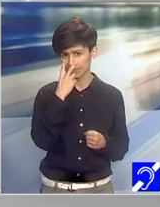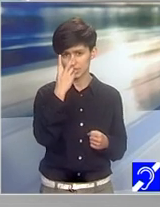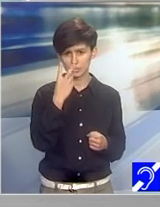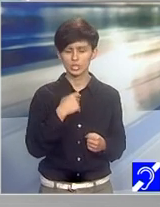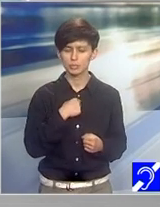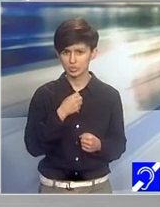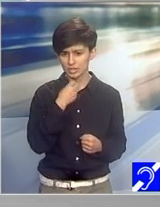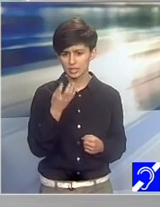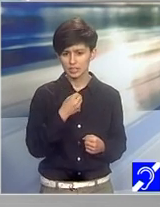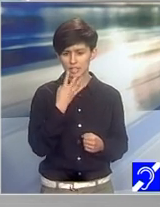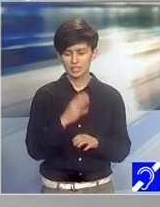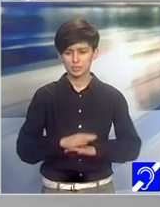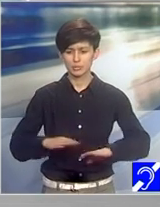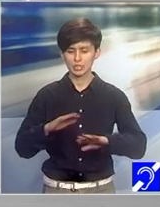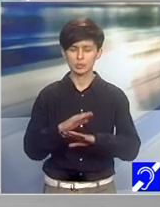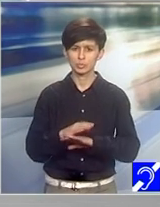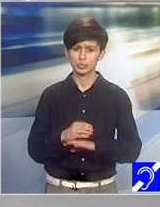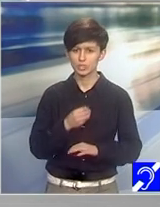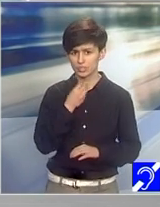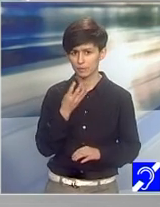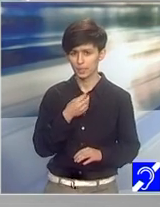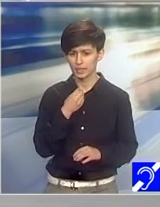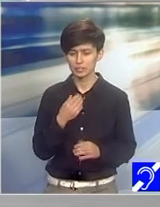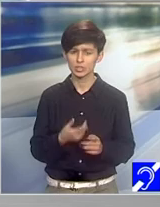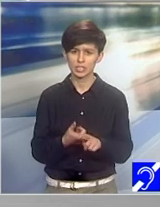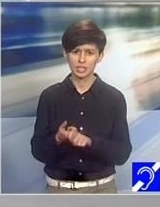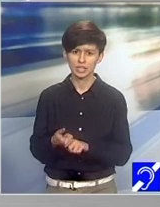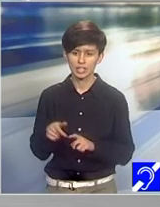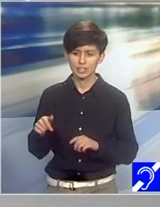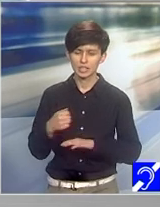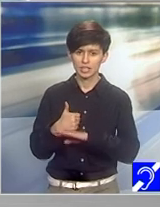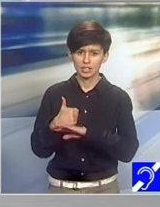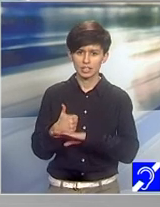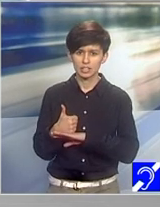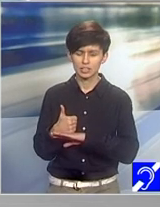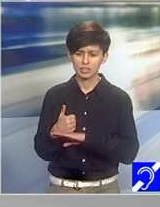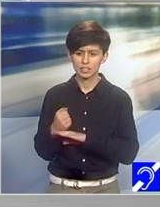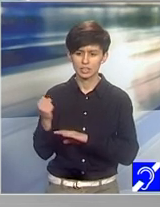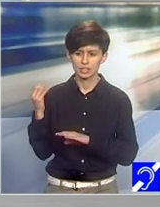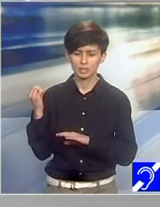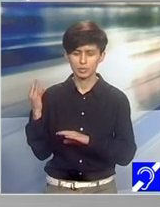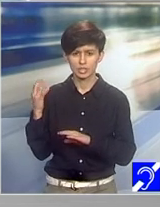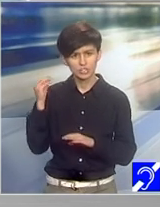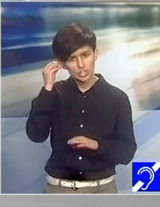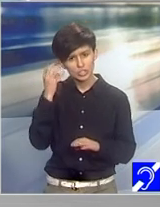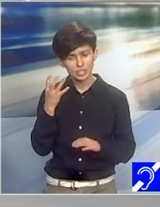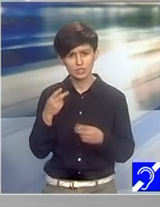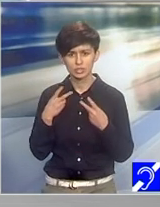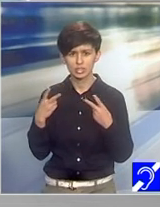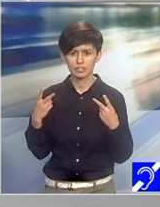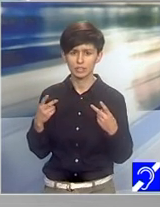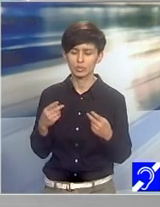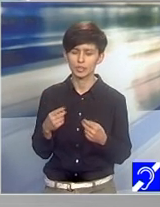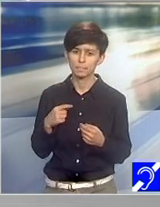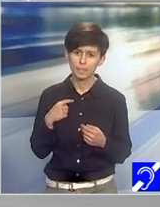exprima în spațiul public și atunci și mărturile despre ei ca lideri politici, ca și creatori de valori spirituale, sunt mai